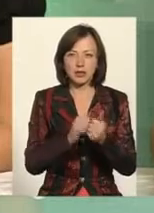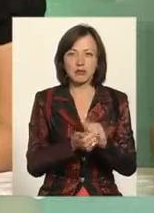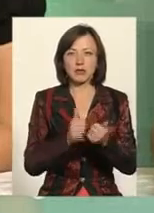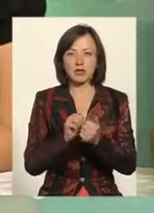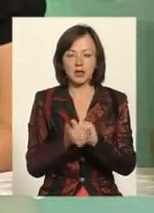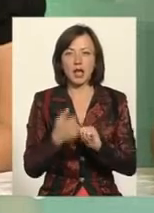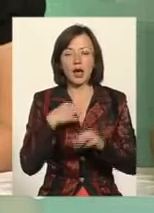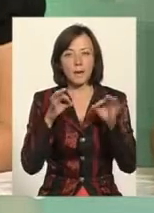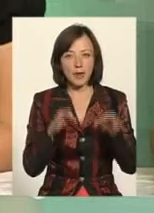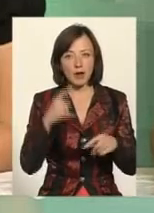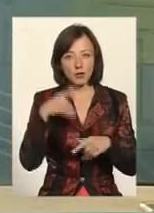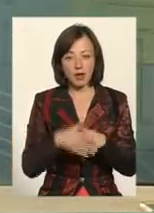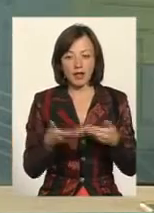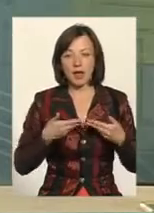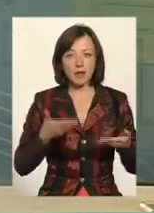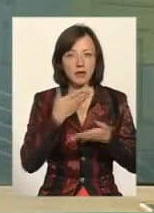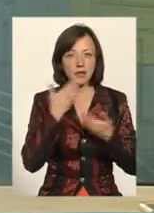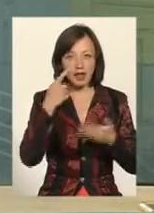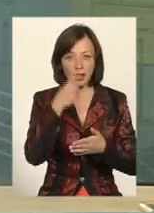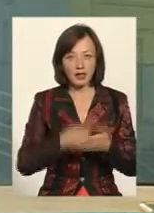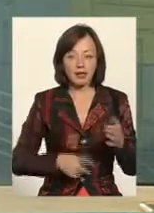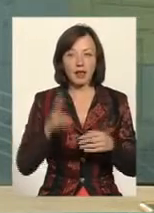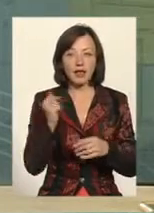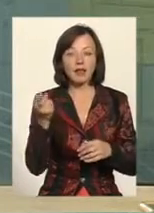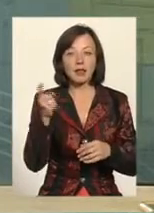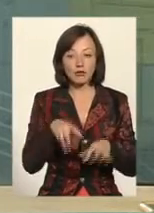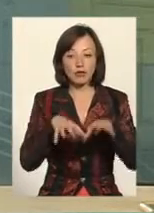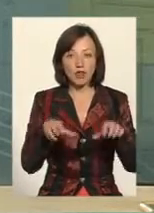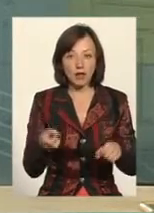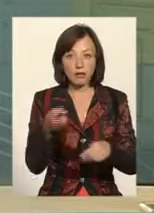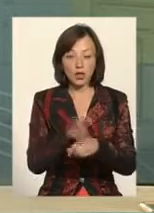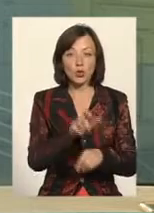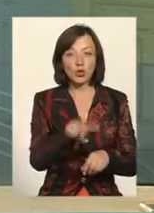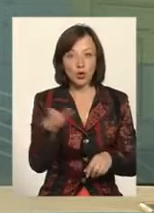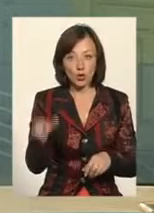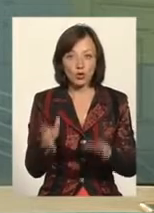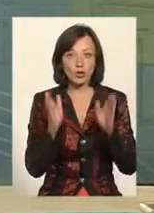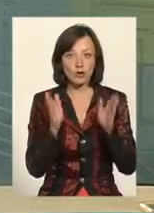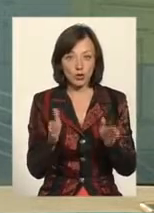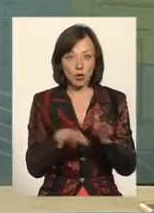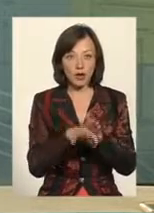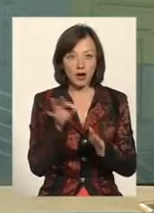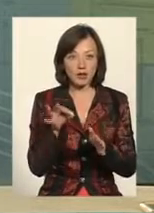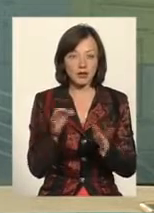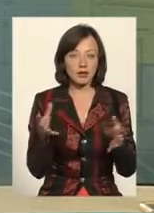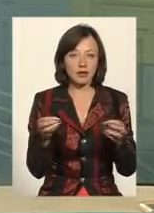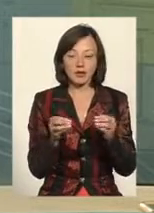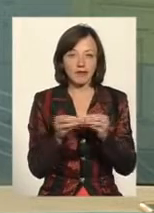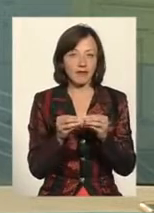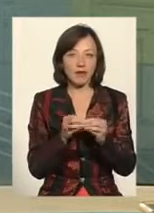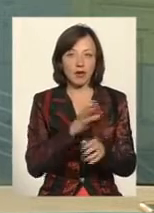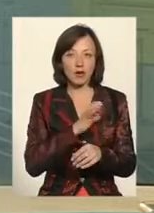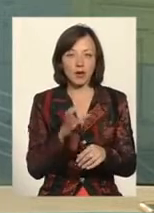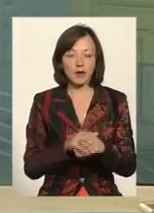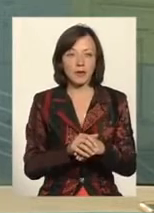Тобто я правильно розумію, нам немає надіятись на те, що до влади прийдуть все-таки люди, яких буде народ обирати, ті самі олігархи,